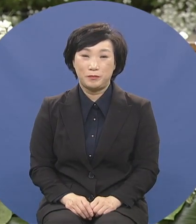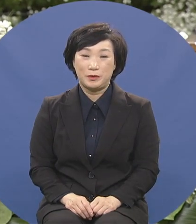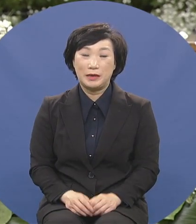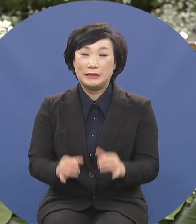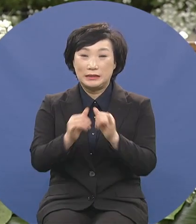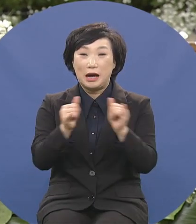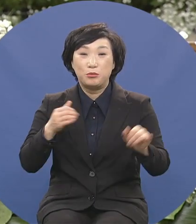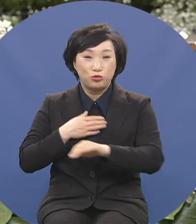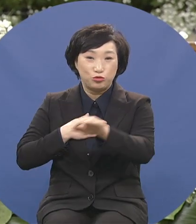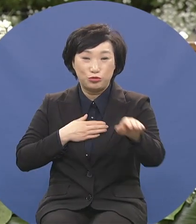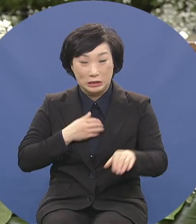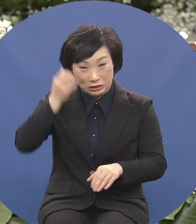사람은 영적인 존재이기에